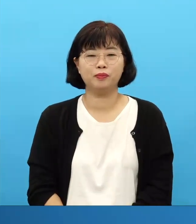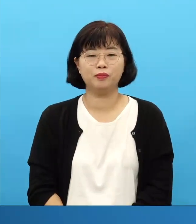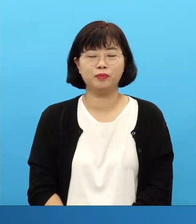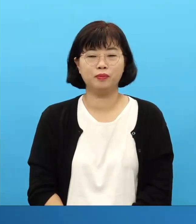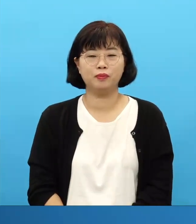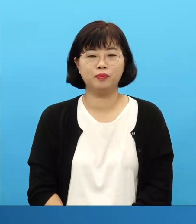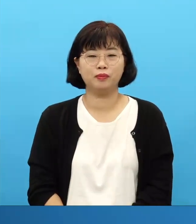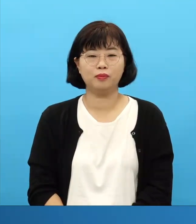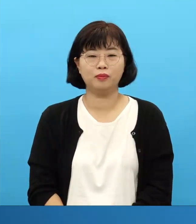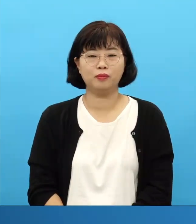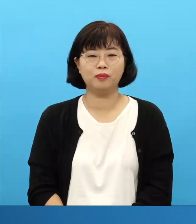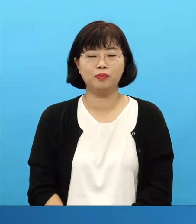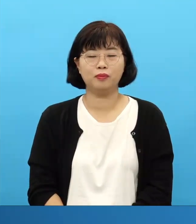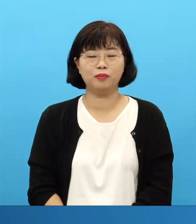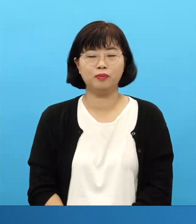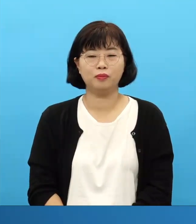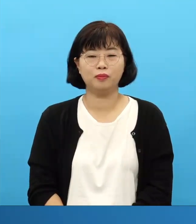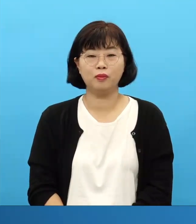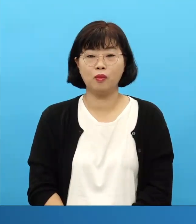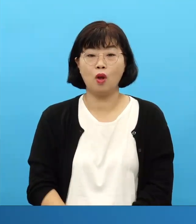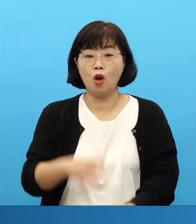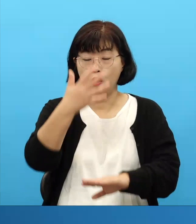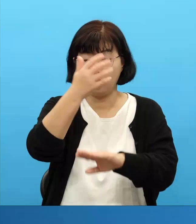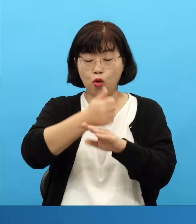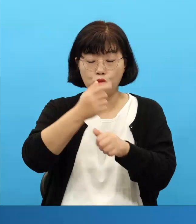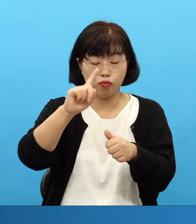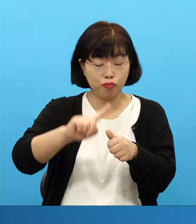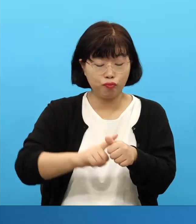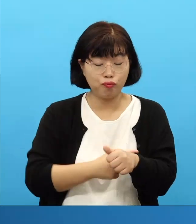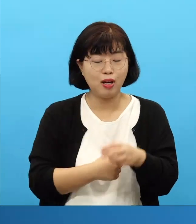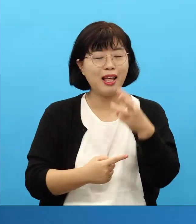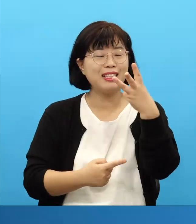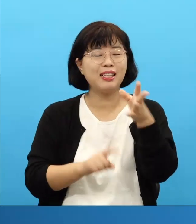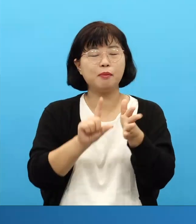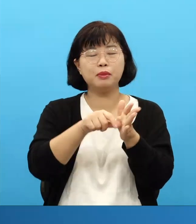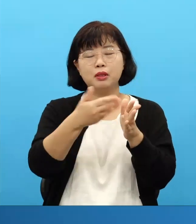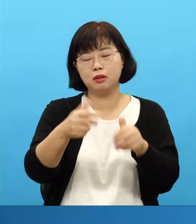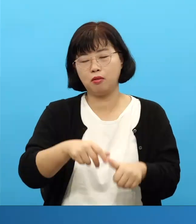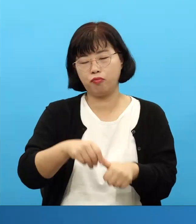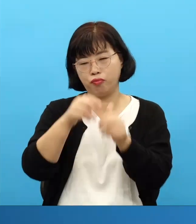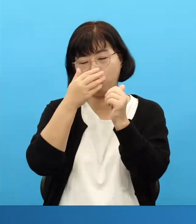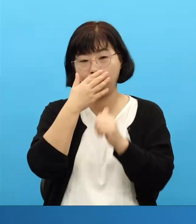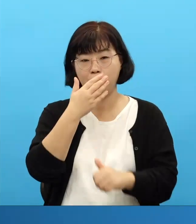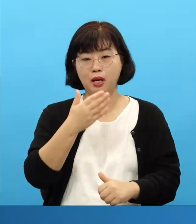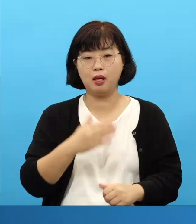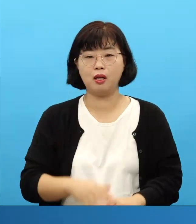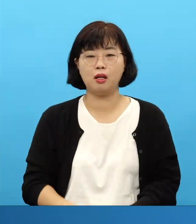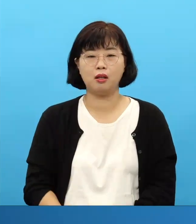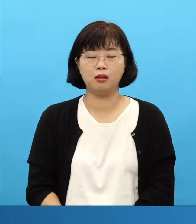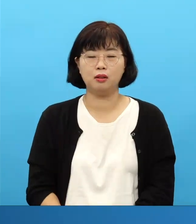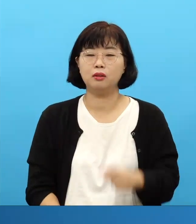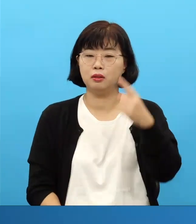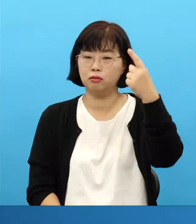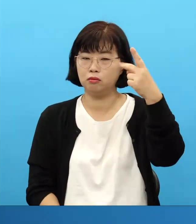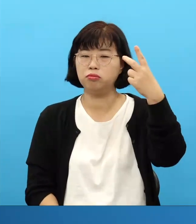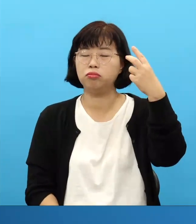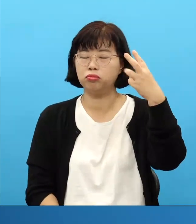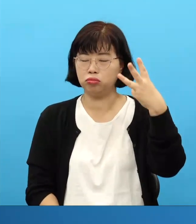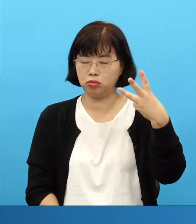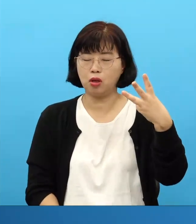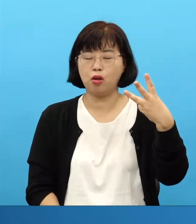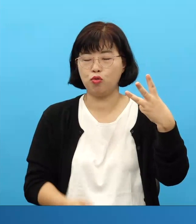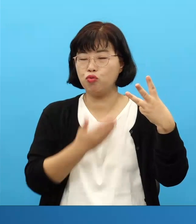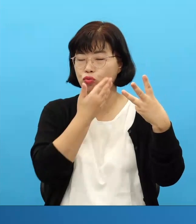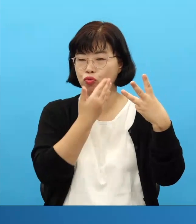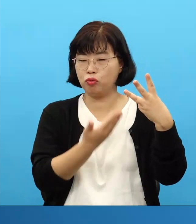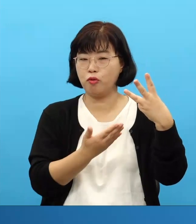반드시 삼시대를 살릴 수 있잖아요. And the blessing of the throne comes and absolutely you can save the three ages. 이게 가장 중요한 겁니다. And so this is the most important